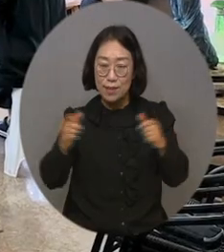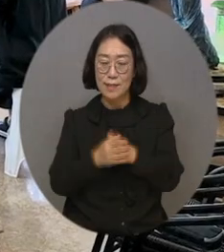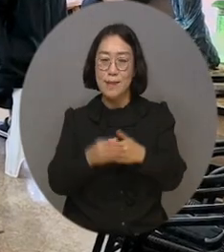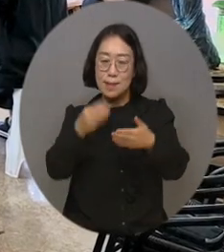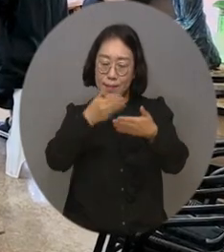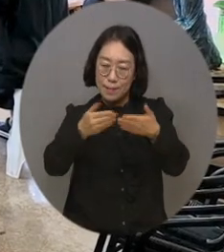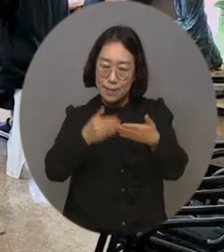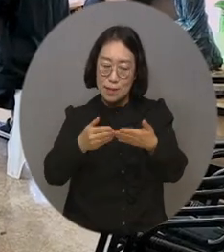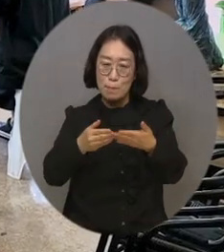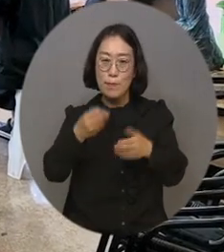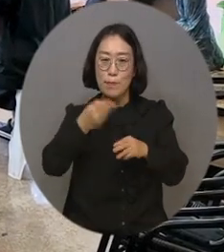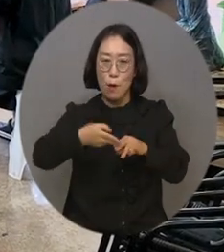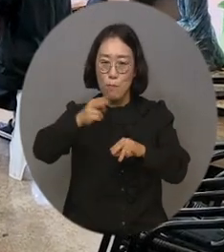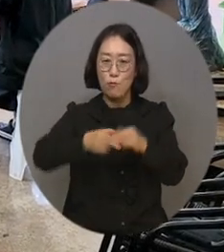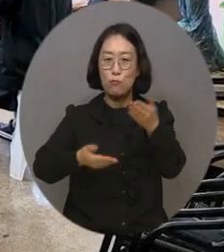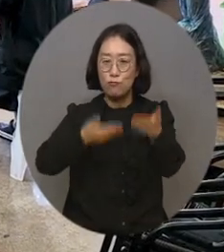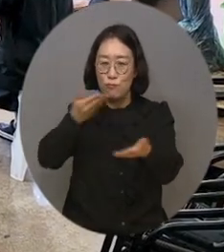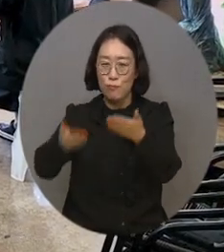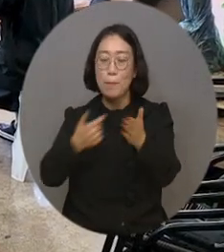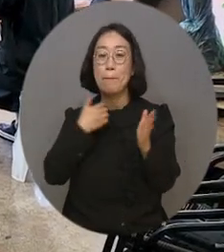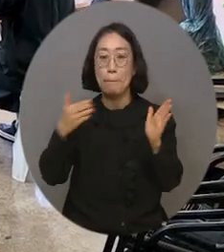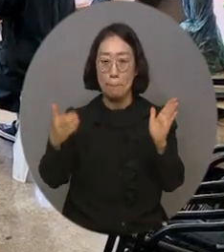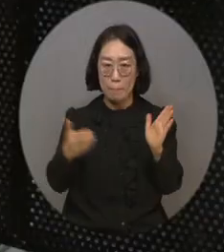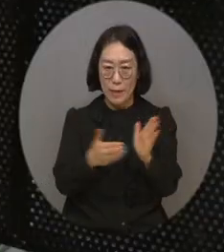드로잉 작품을 제공하기도 했습니다.